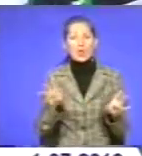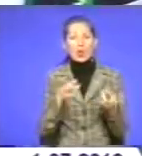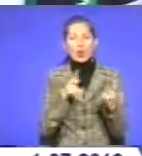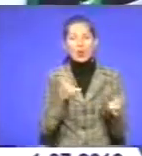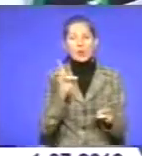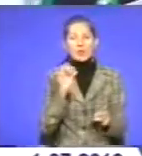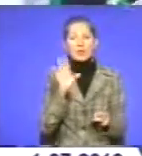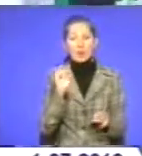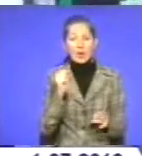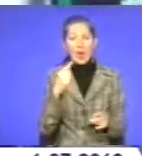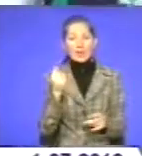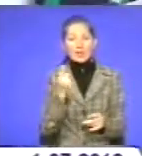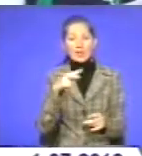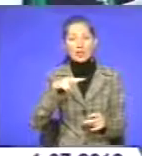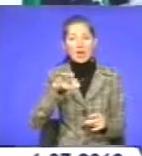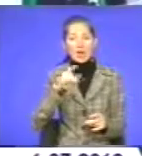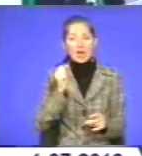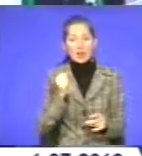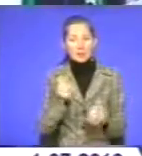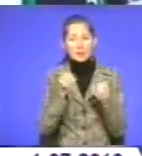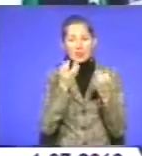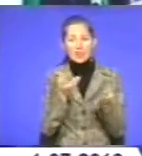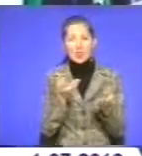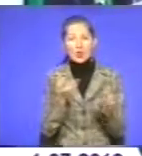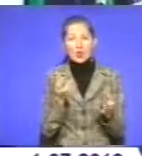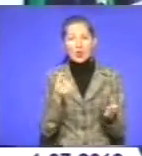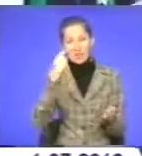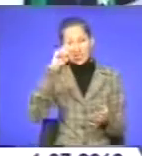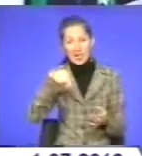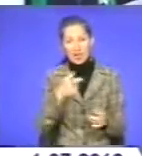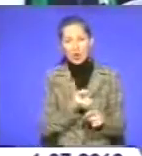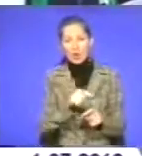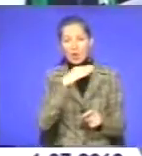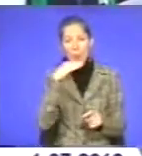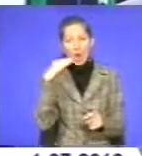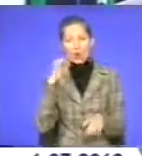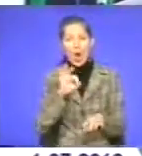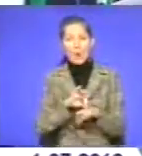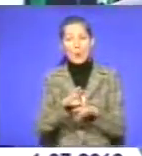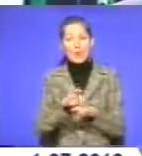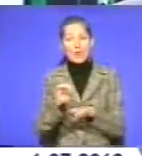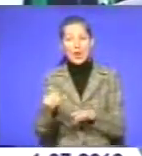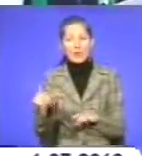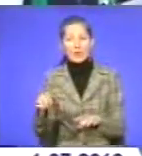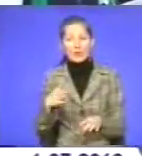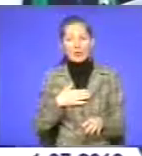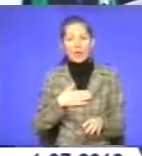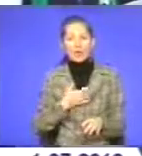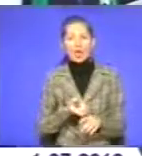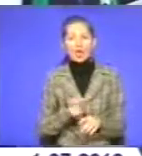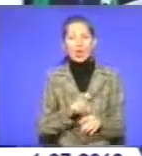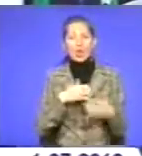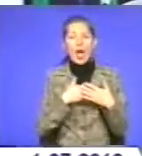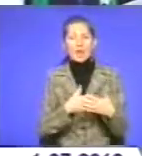«Нива» першій лізі. Звичайно, я знаю дуже багато вболівальників, у нас дуже